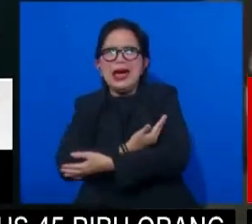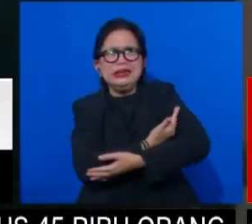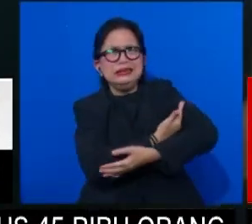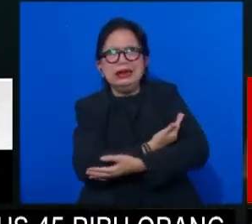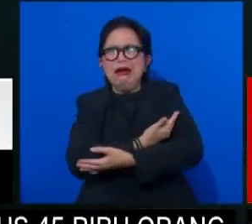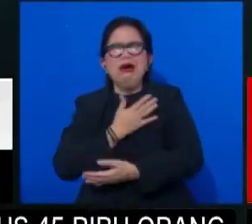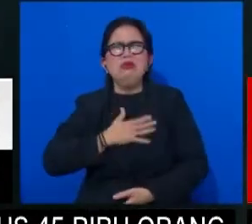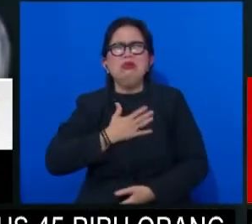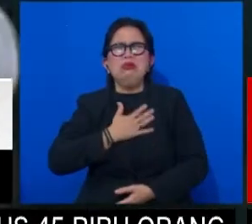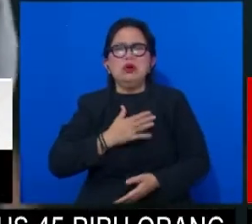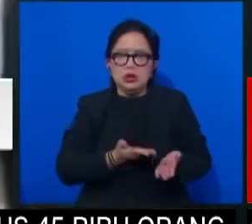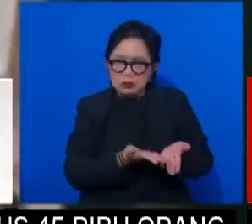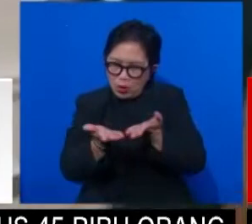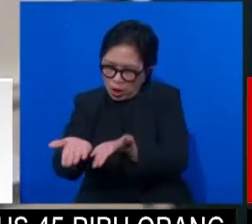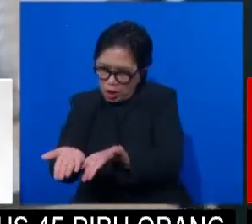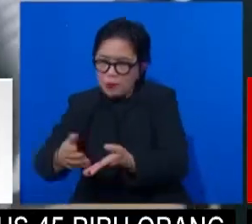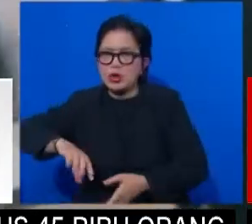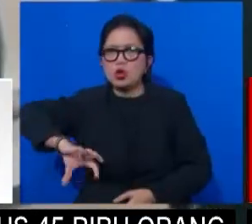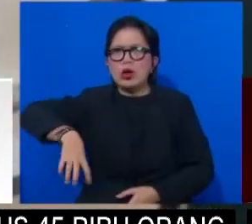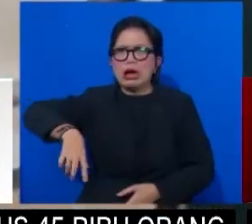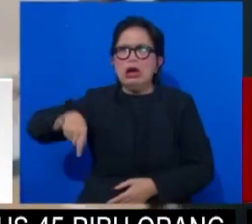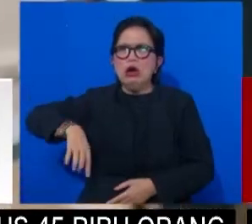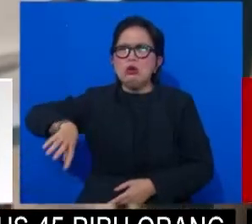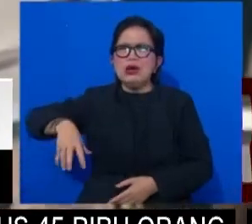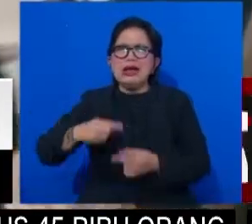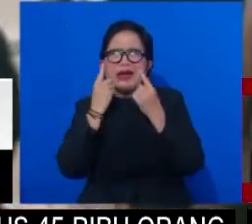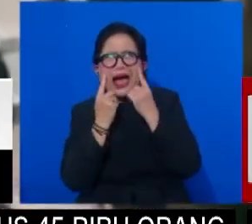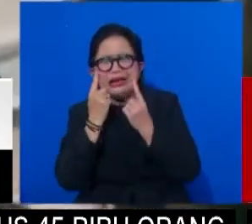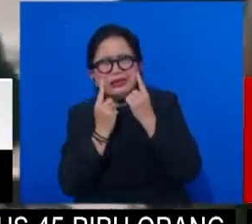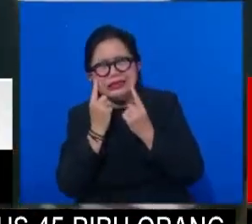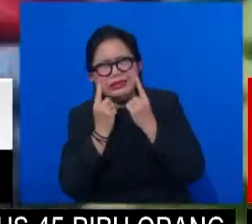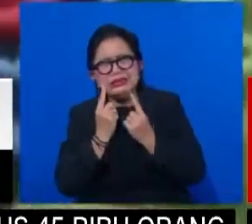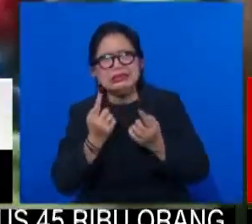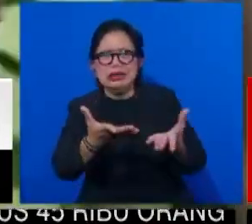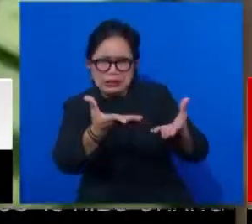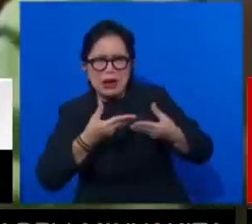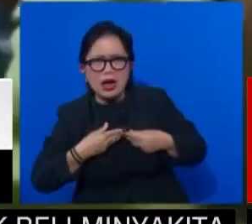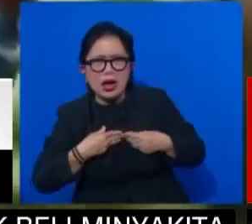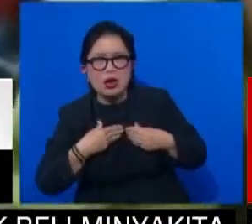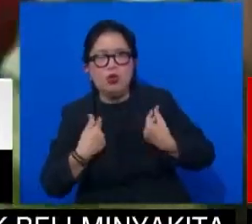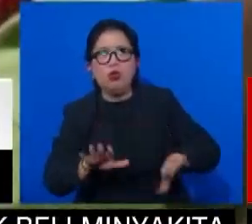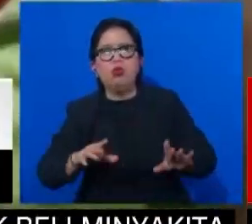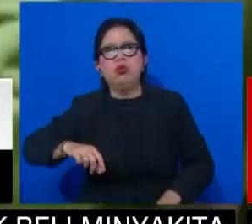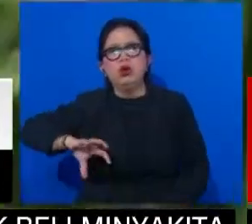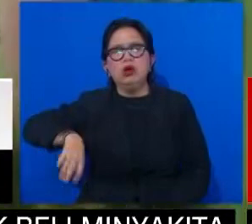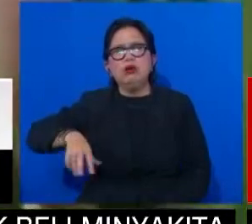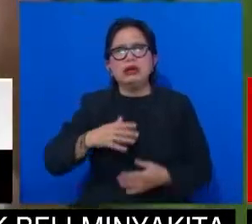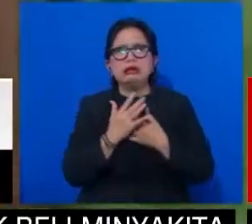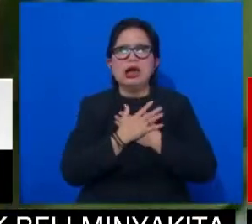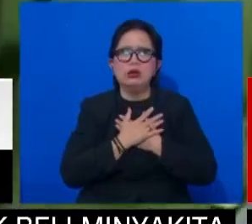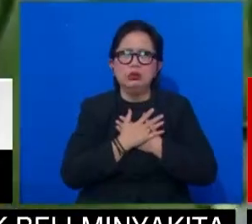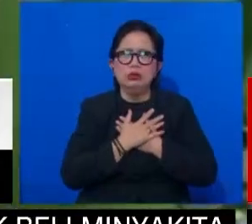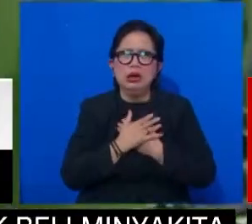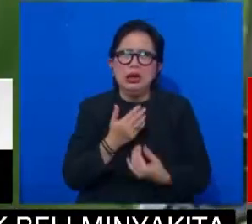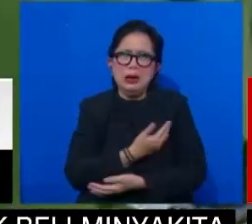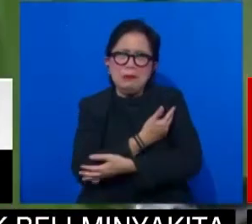kepada pihak keluarga. Isak tangis pecah saat proses serah terima anak korban. Keluarga merasa terharu karena anak